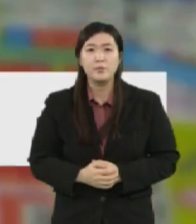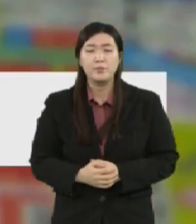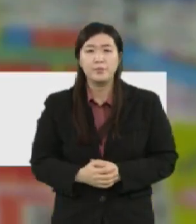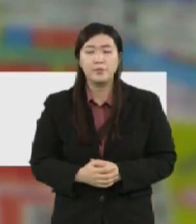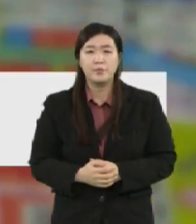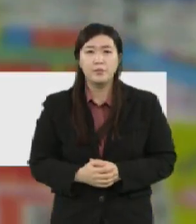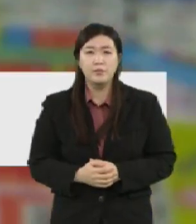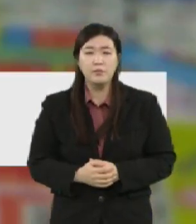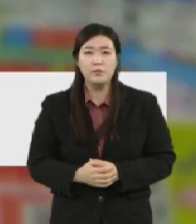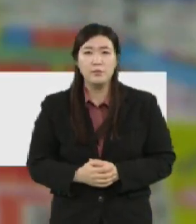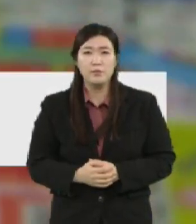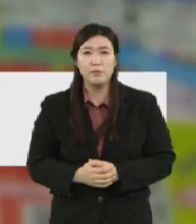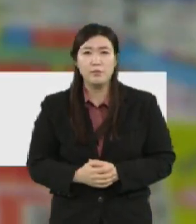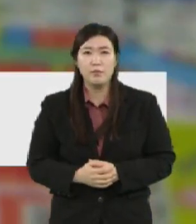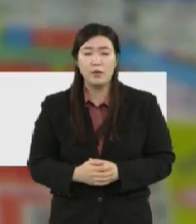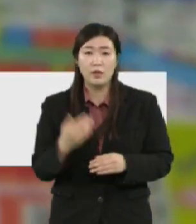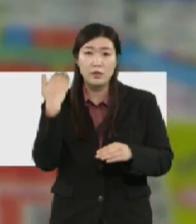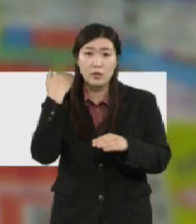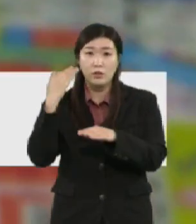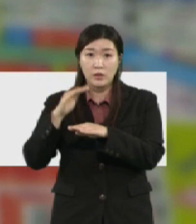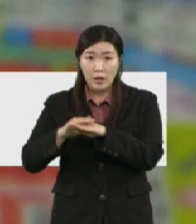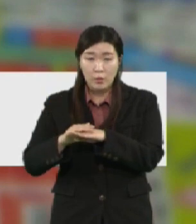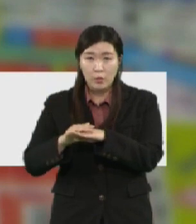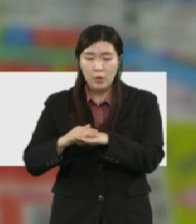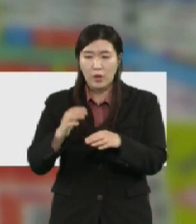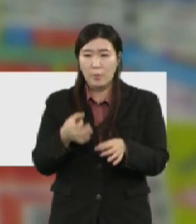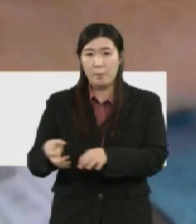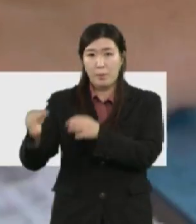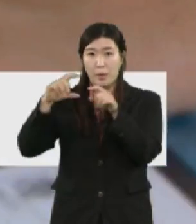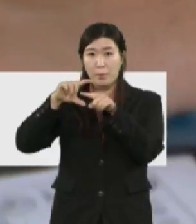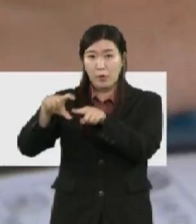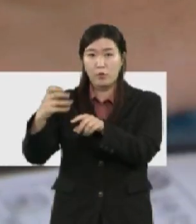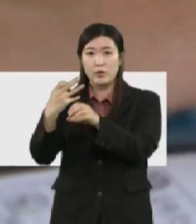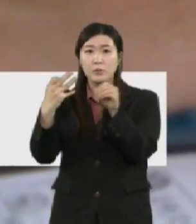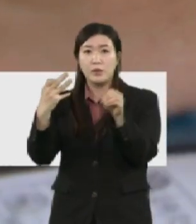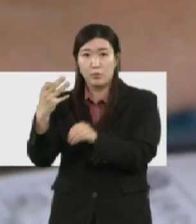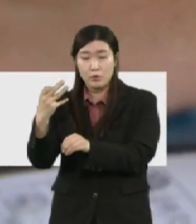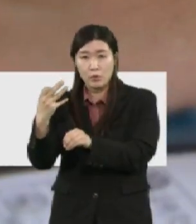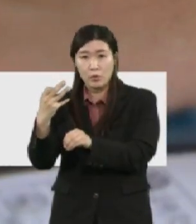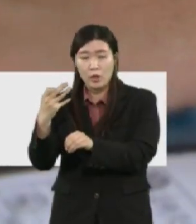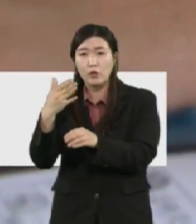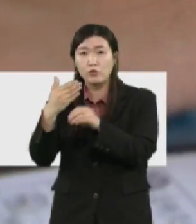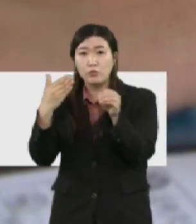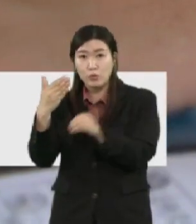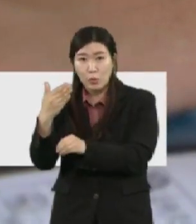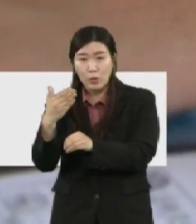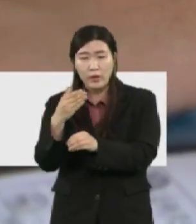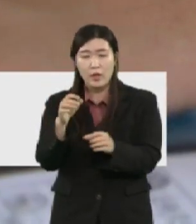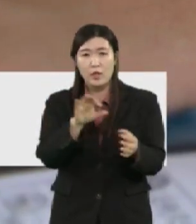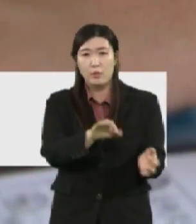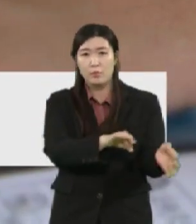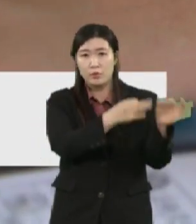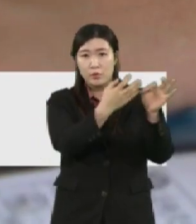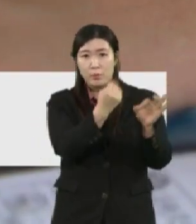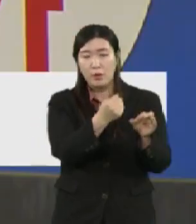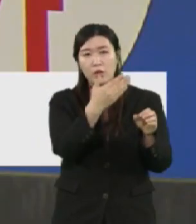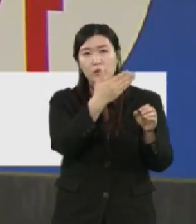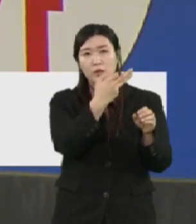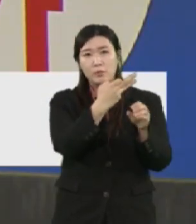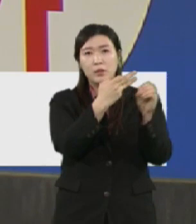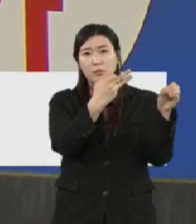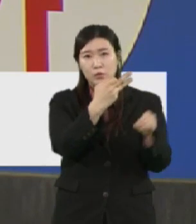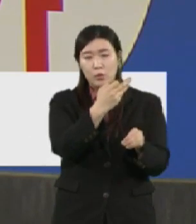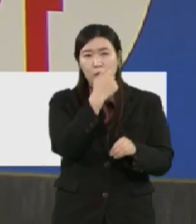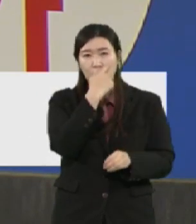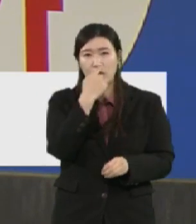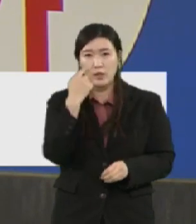13.2 5% 를 웃돌아 닫고 전셋값 상승률 도 13.3 0% 로 전국평균 9.1 3% 보다